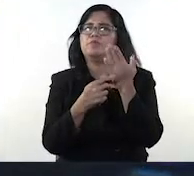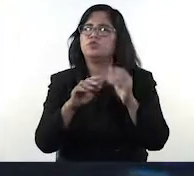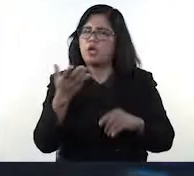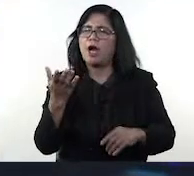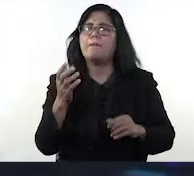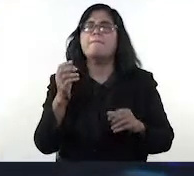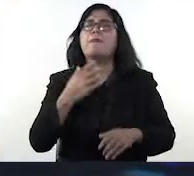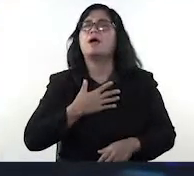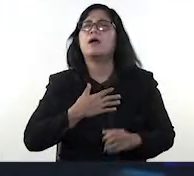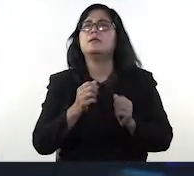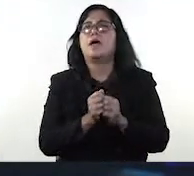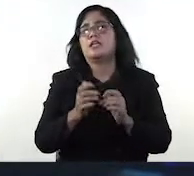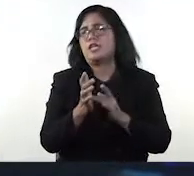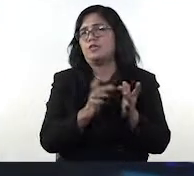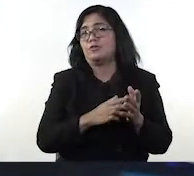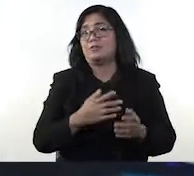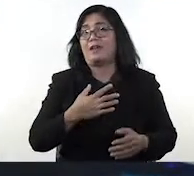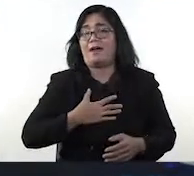Yesus saya percaya